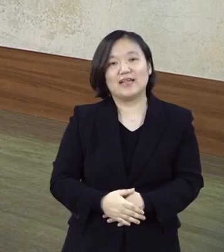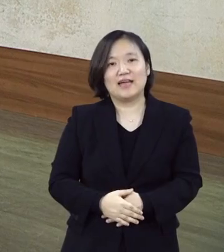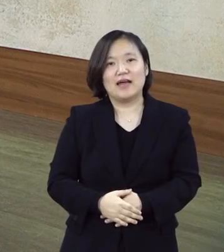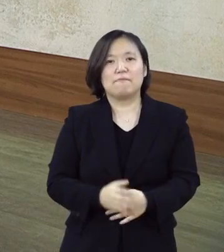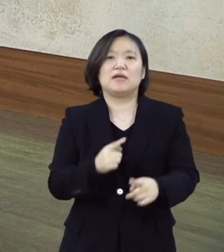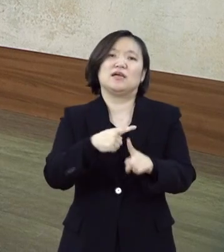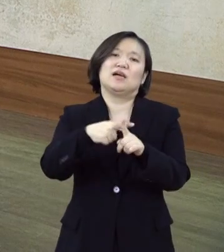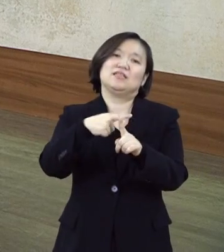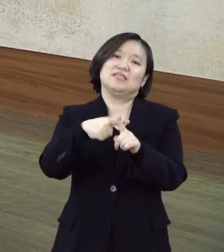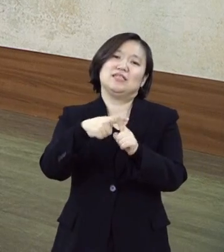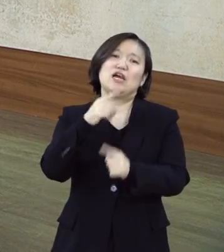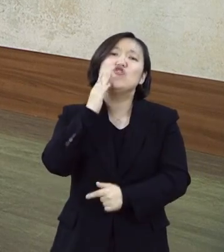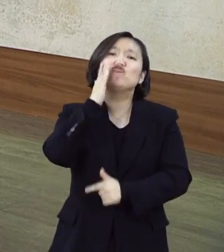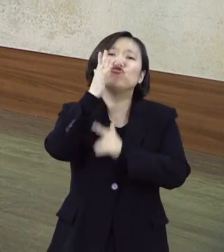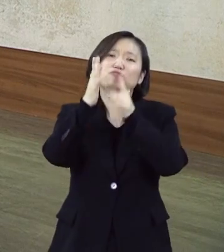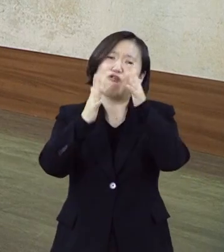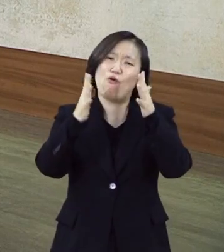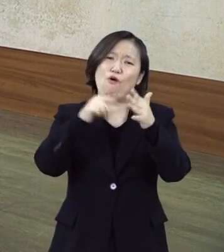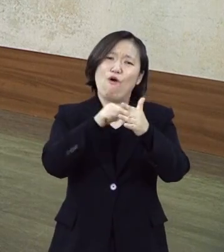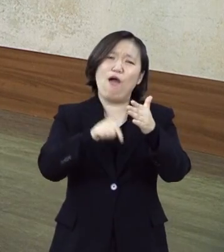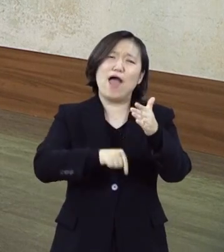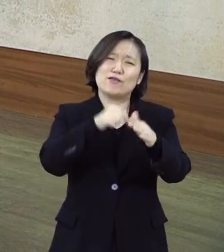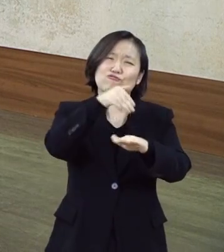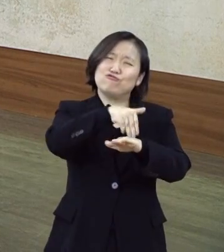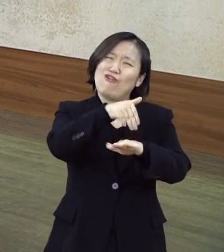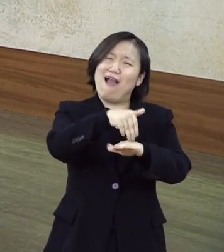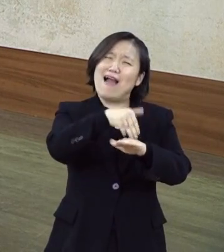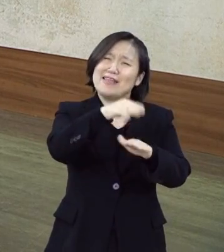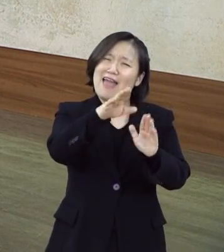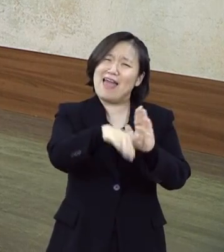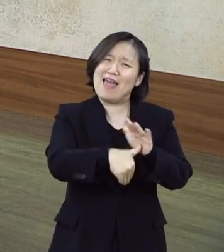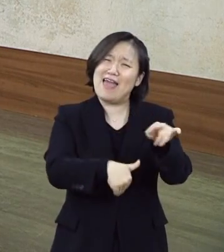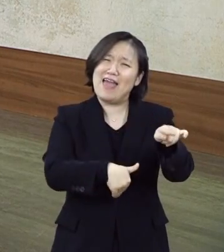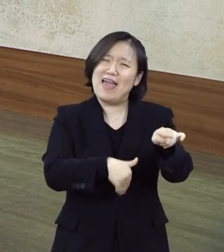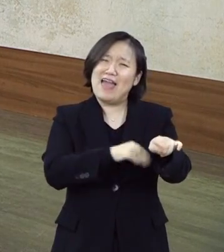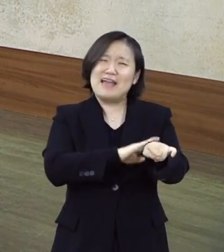숲속의 수행자도 그날따라 수행이 안 됐나 봐요.